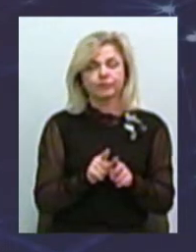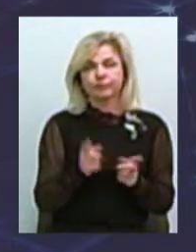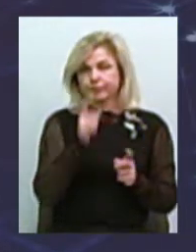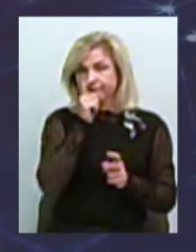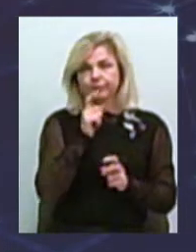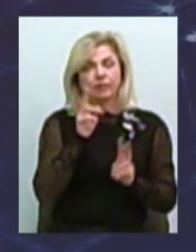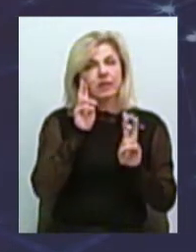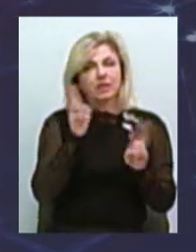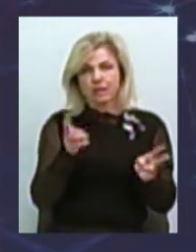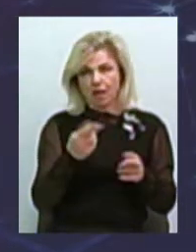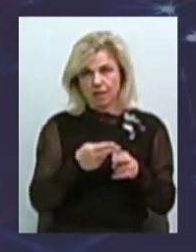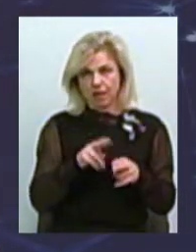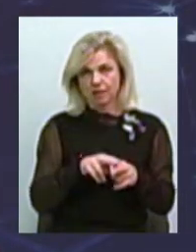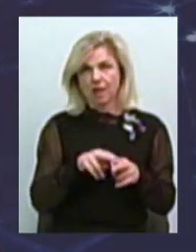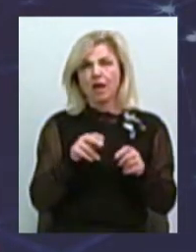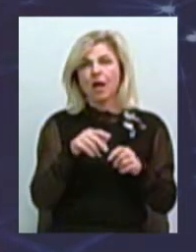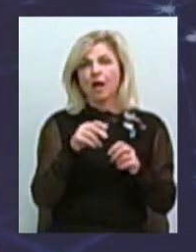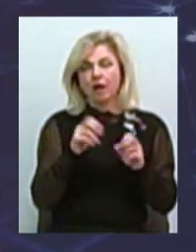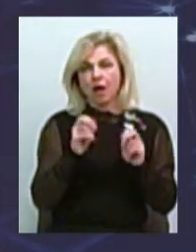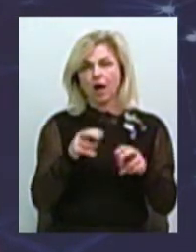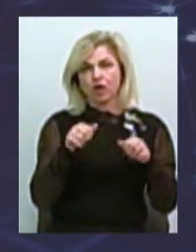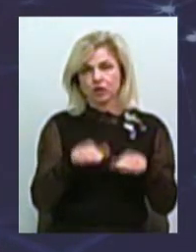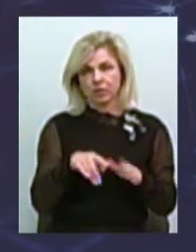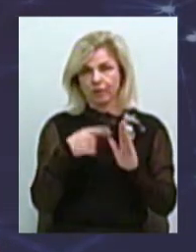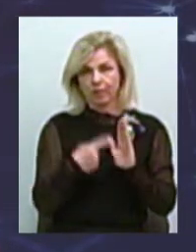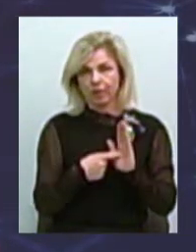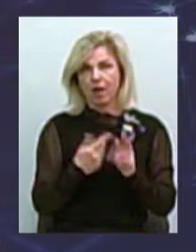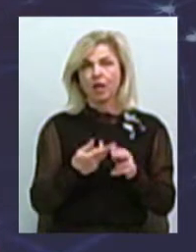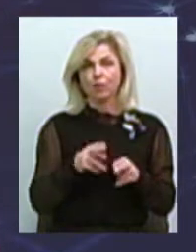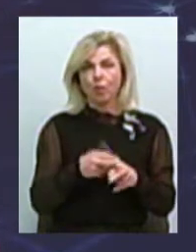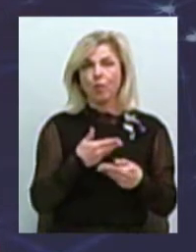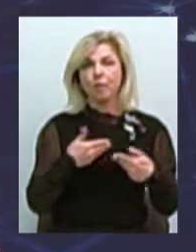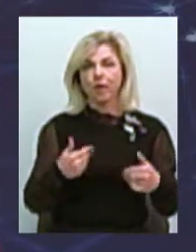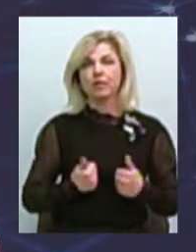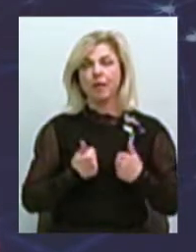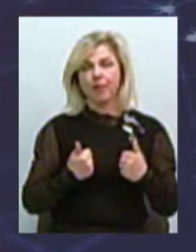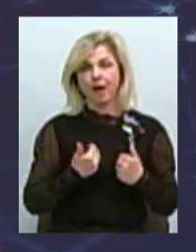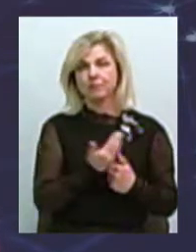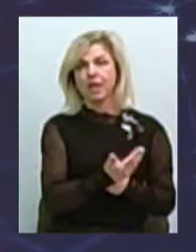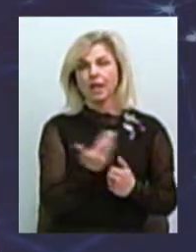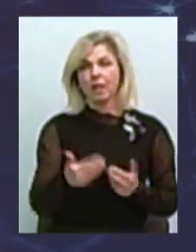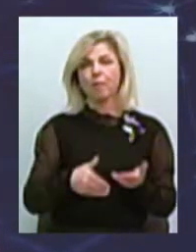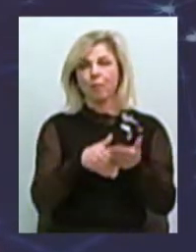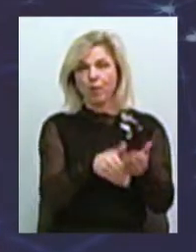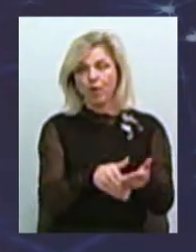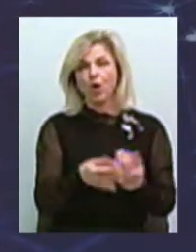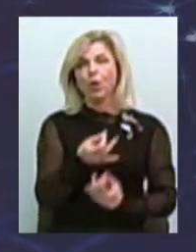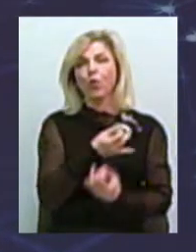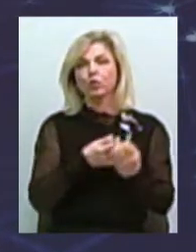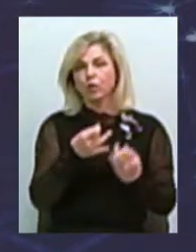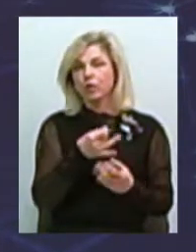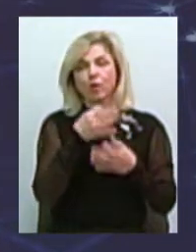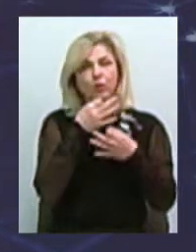поводження з тваринами. Тому ми намагаємося їм допомагати, ми консультуємо їх при